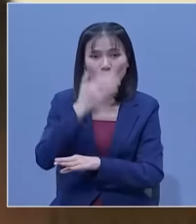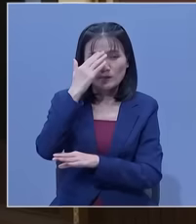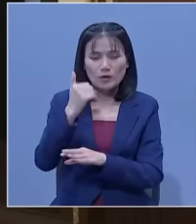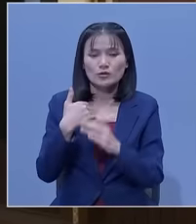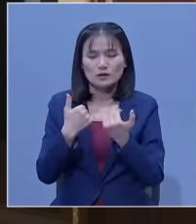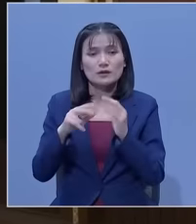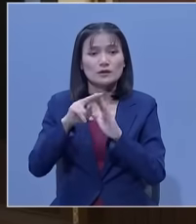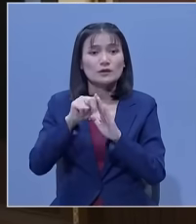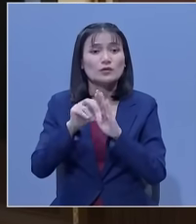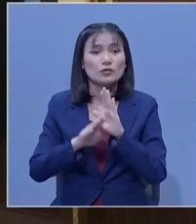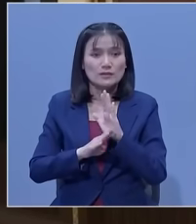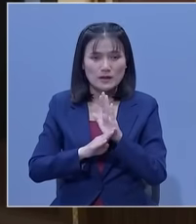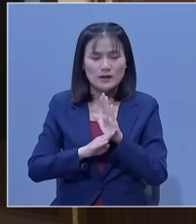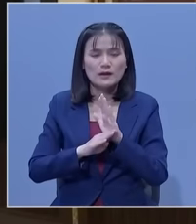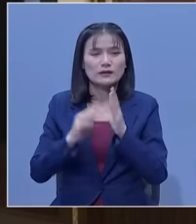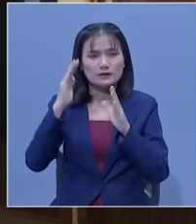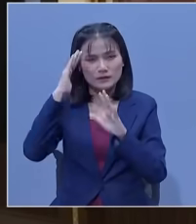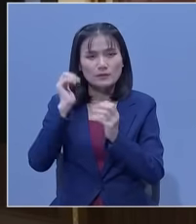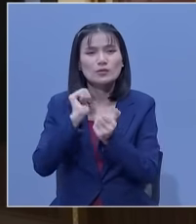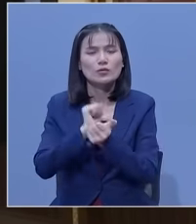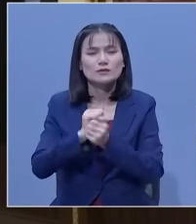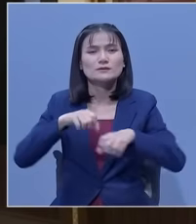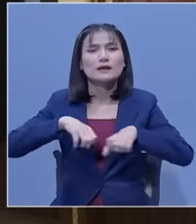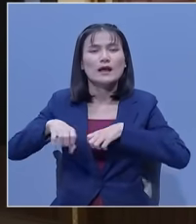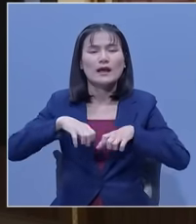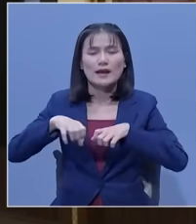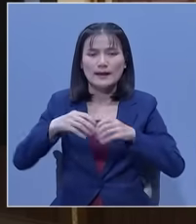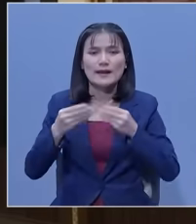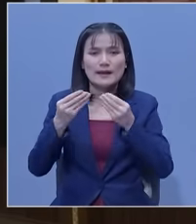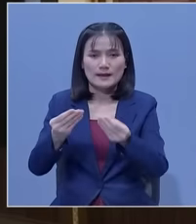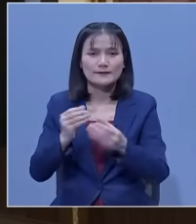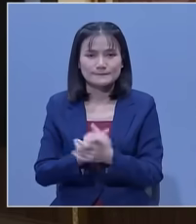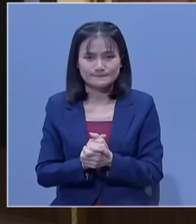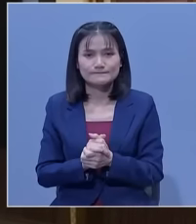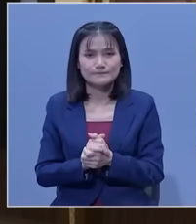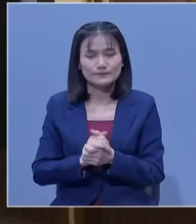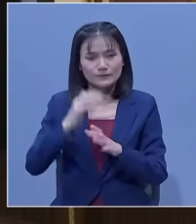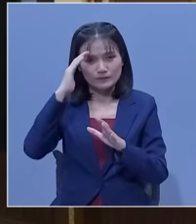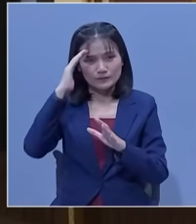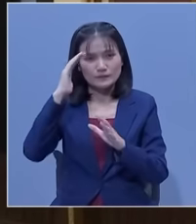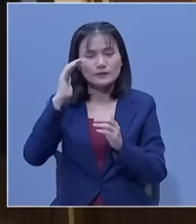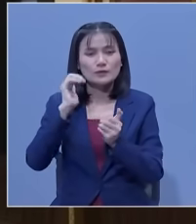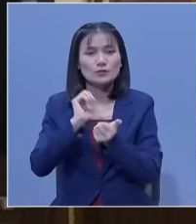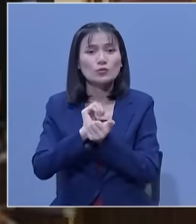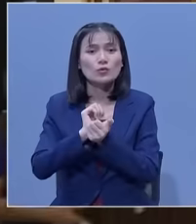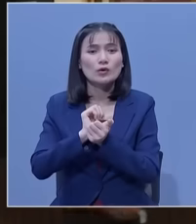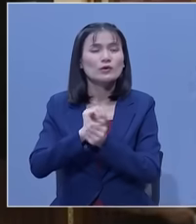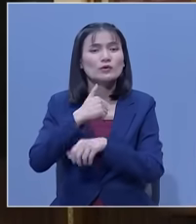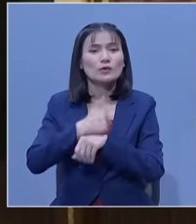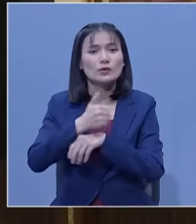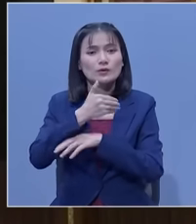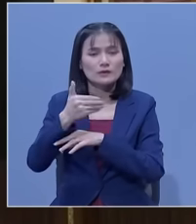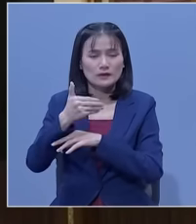ตำรวจโดยมีพลตำรวจเอกกิตรัตพันเพชรรองผตรรักษาราชการแทนผู้บัญชาการตำรวจแห่งชาติเข้าร่วมประชุมนะ